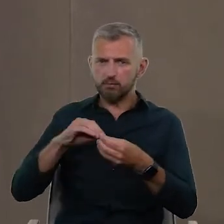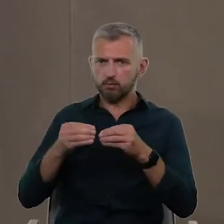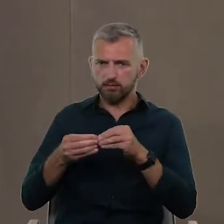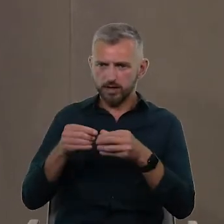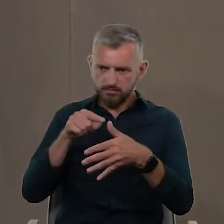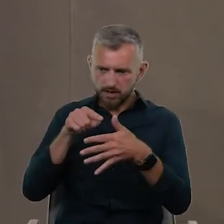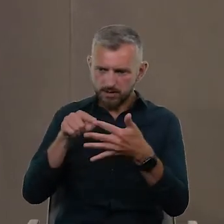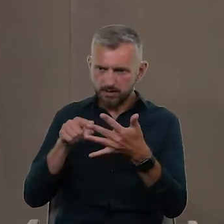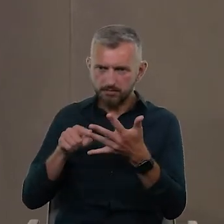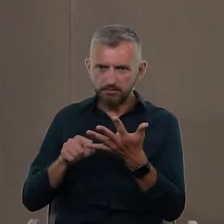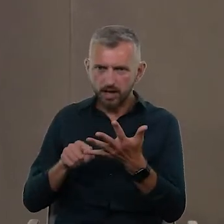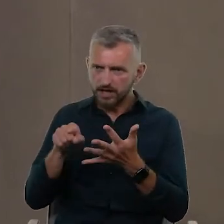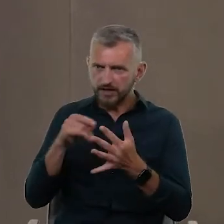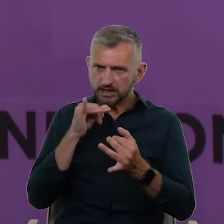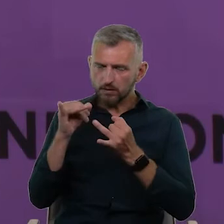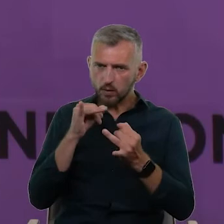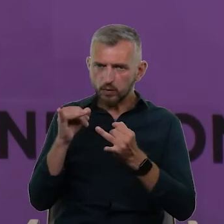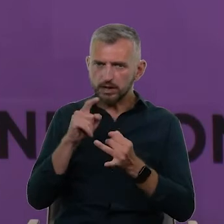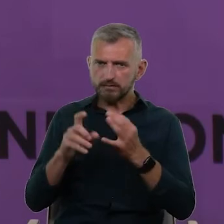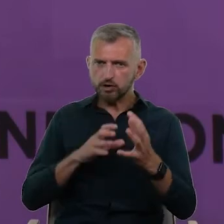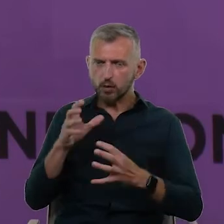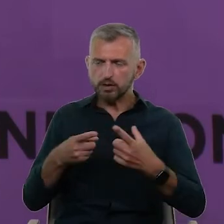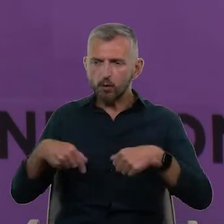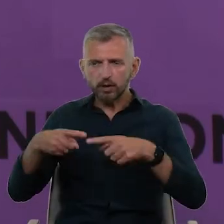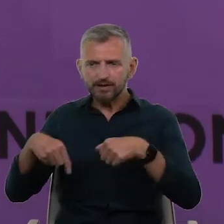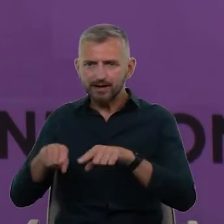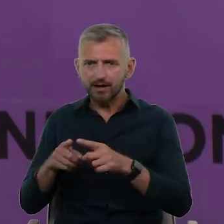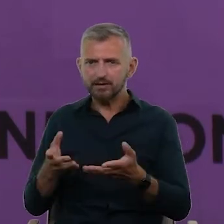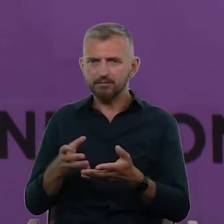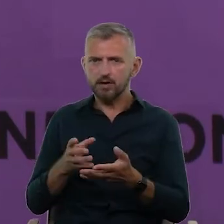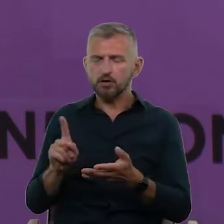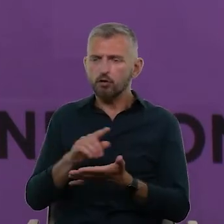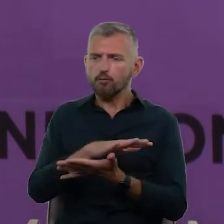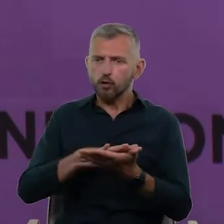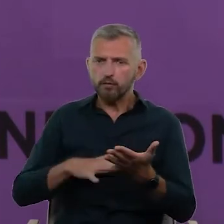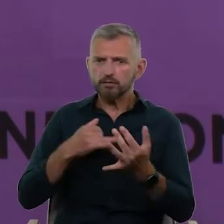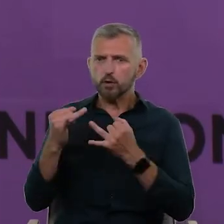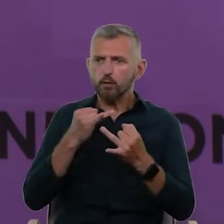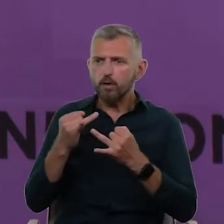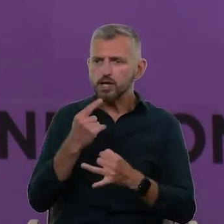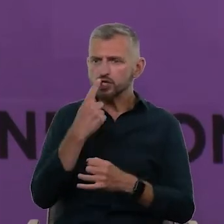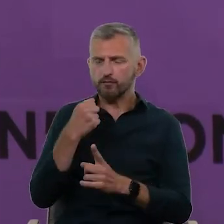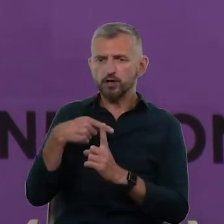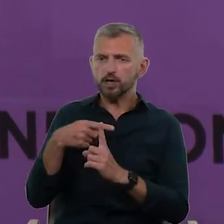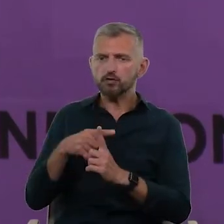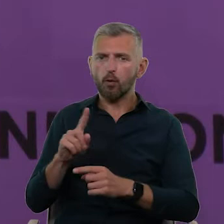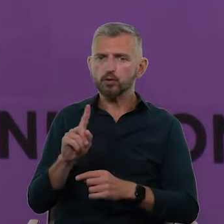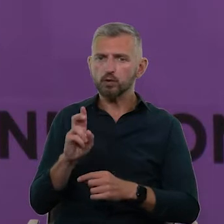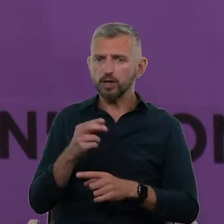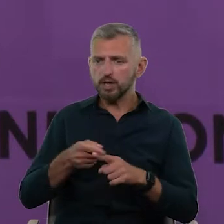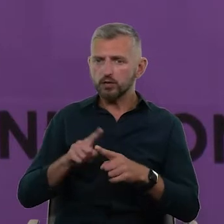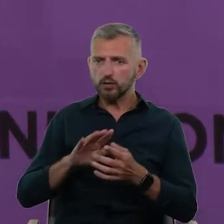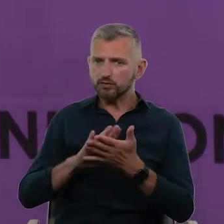проблематики, чи спілкуєтесь ви з міжнародними організаціями з тим, що от продовжуєте спілкування з Червоним Хрестом для того, щоб